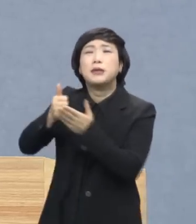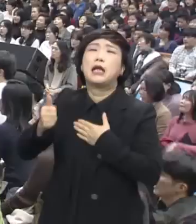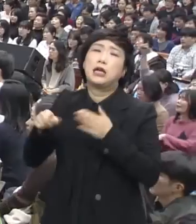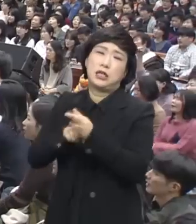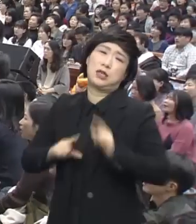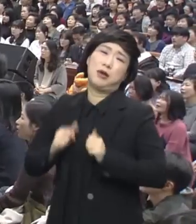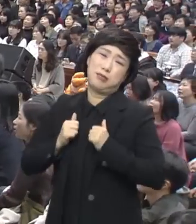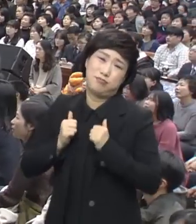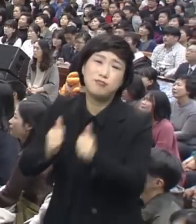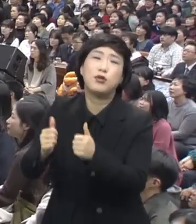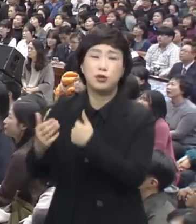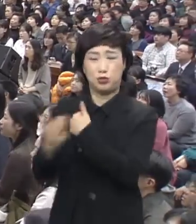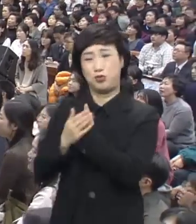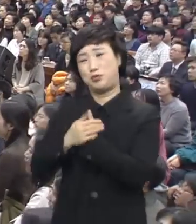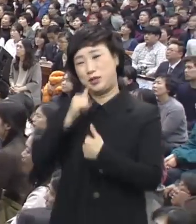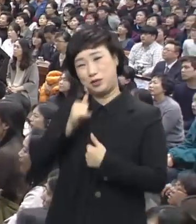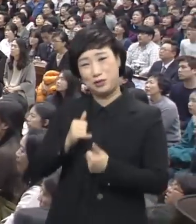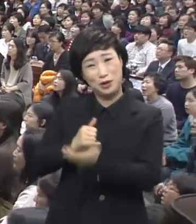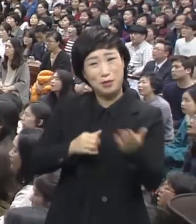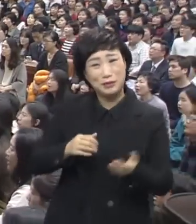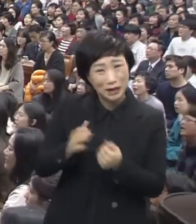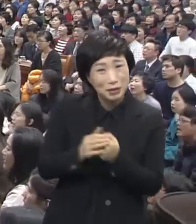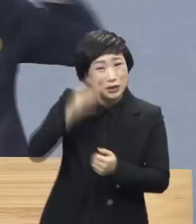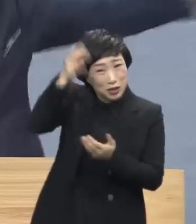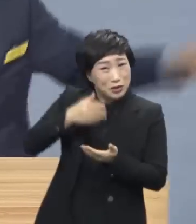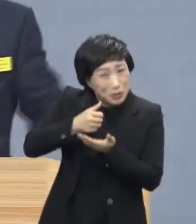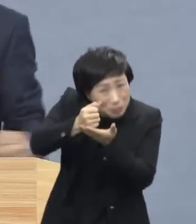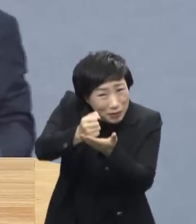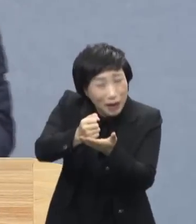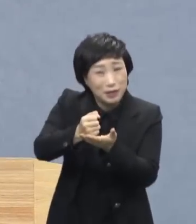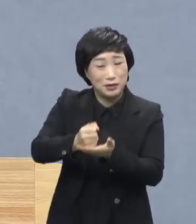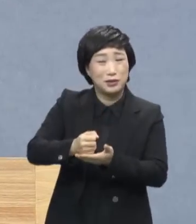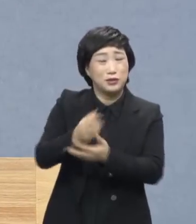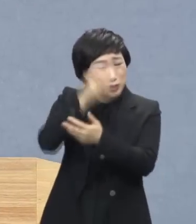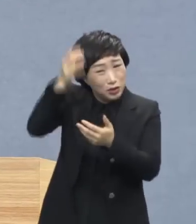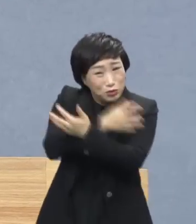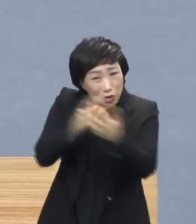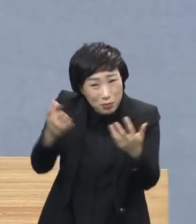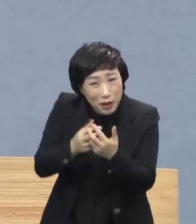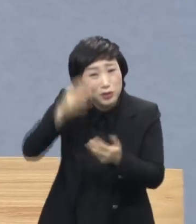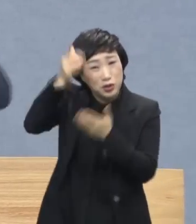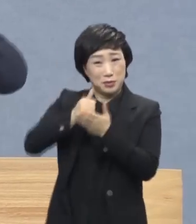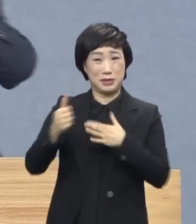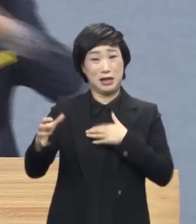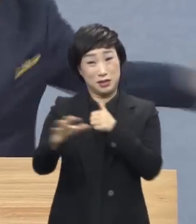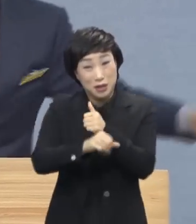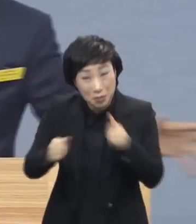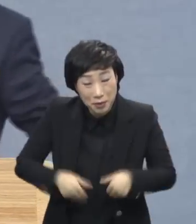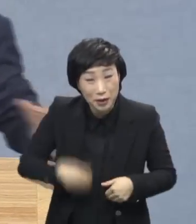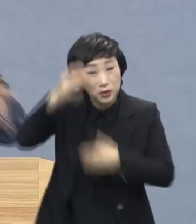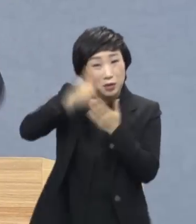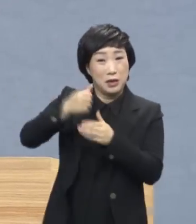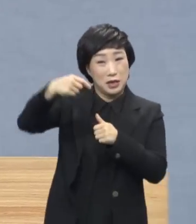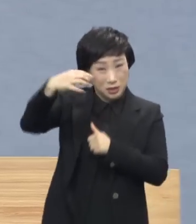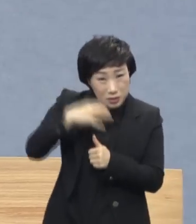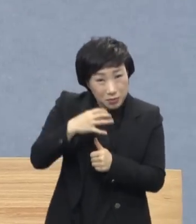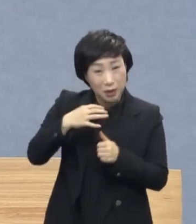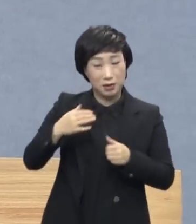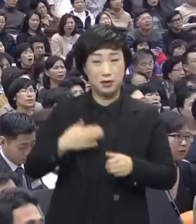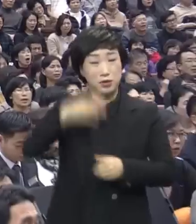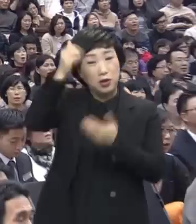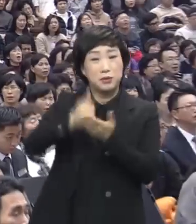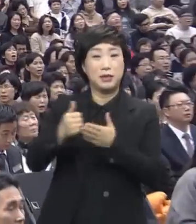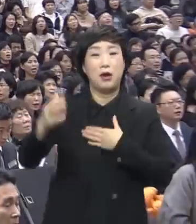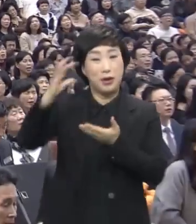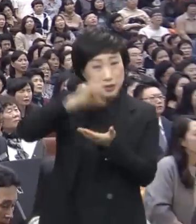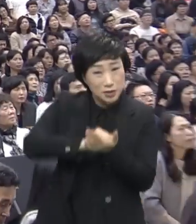말이오. 성령 받아라. 충만하라. 장악당해라. 지배받아라.